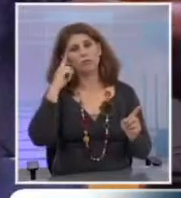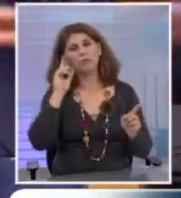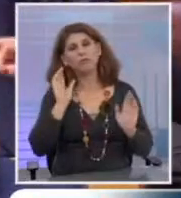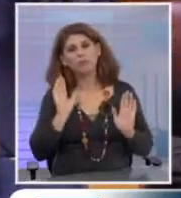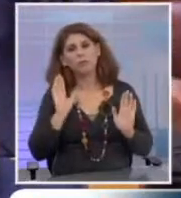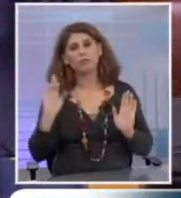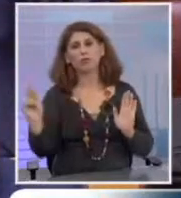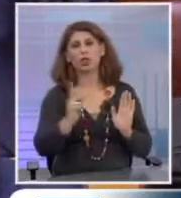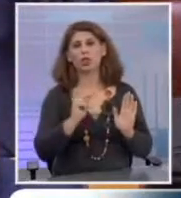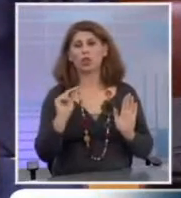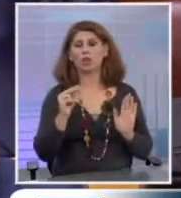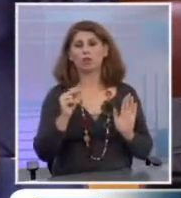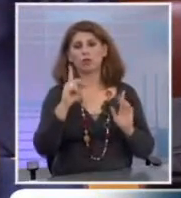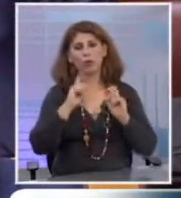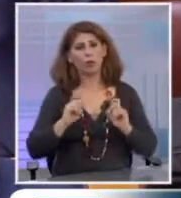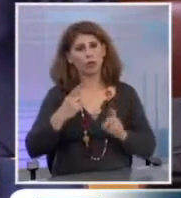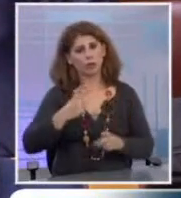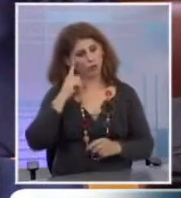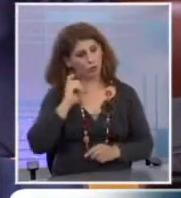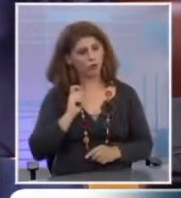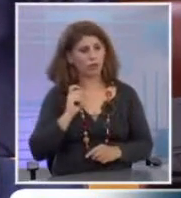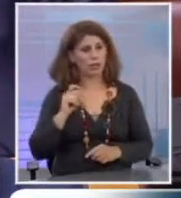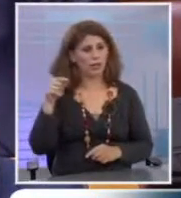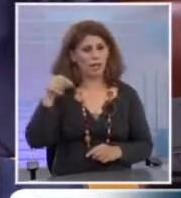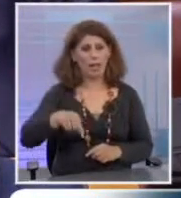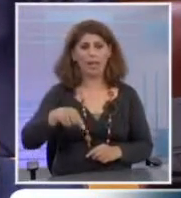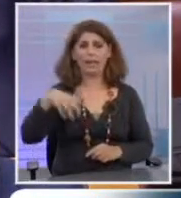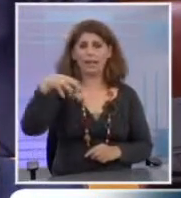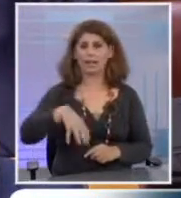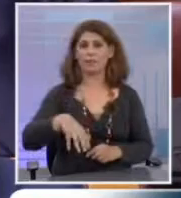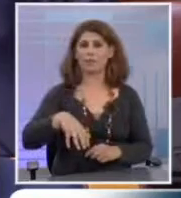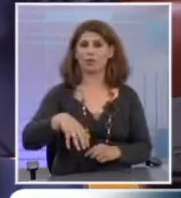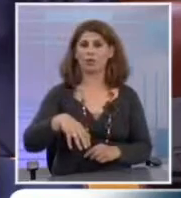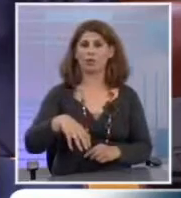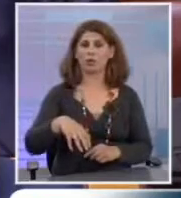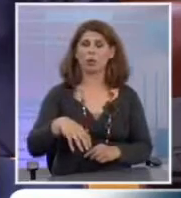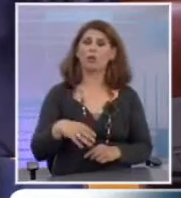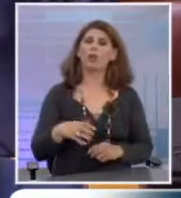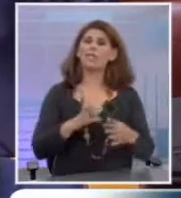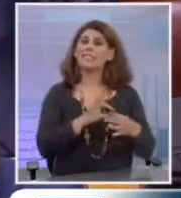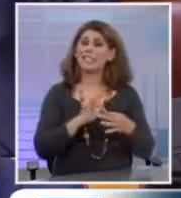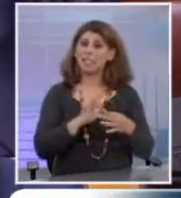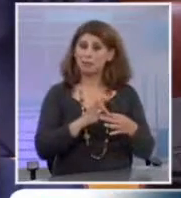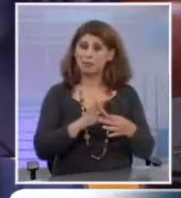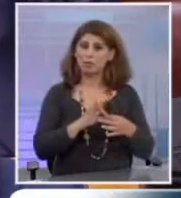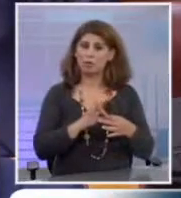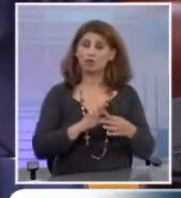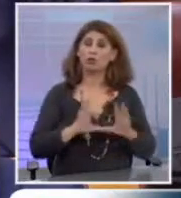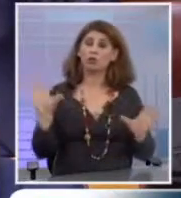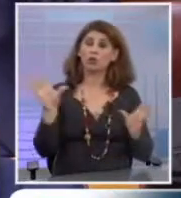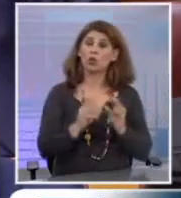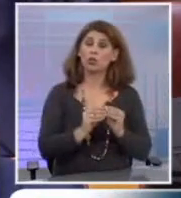ότι το κοινοβούλιο οφείλει να το ξέρει. Εκείνη την εποχή ο συνασπισμός, το σύνολο